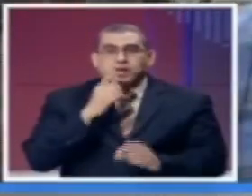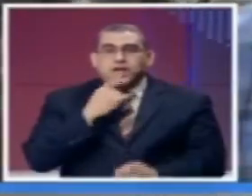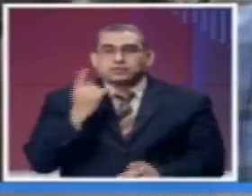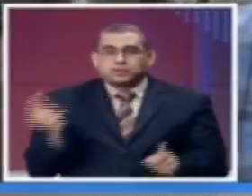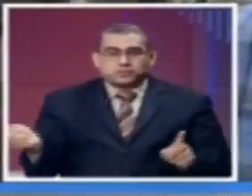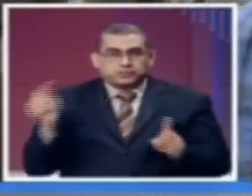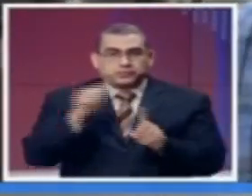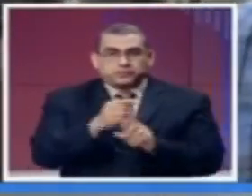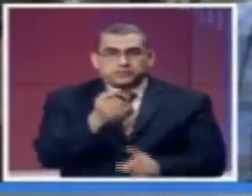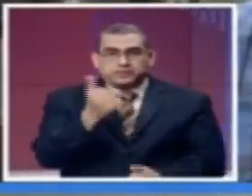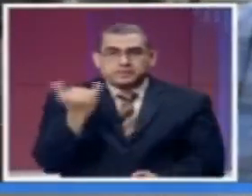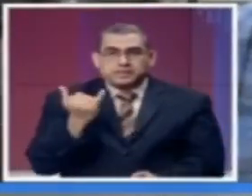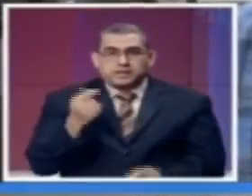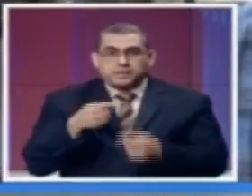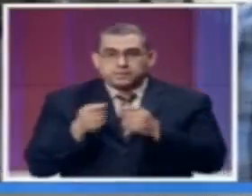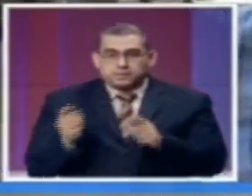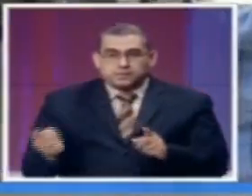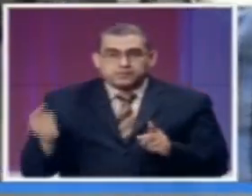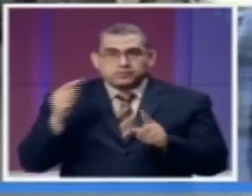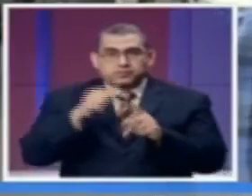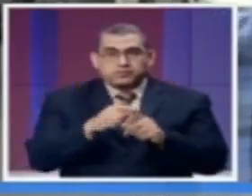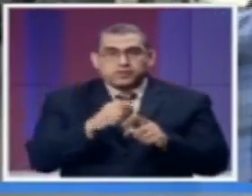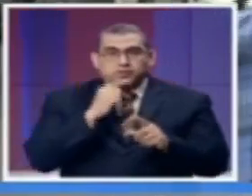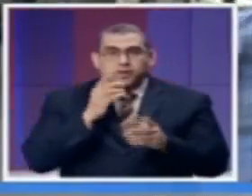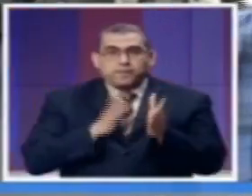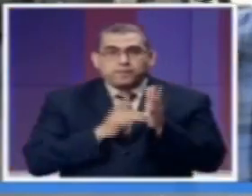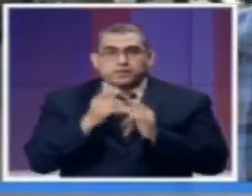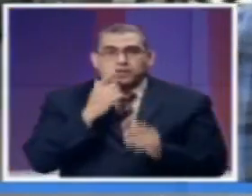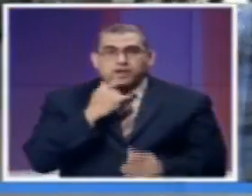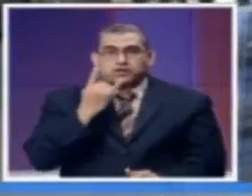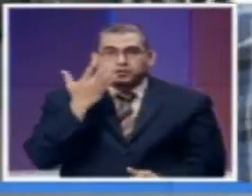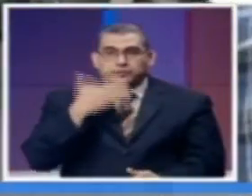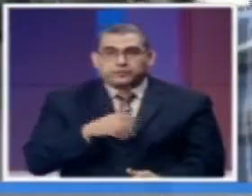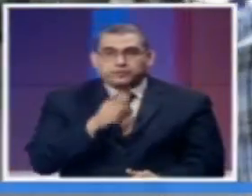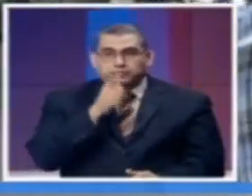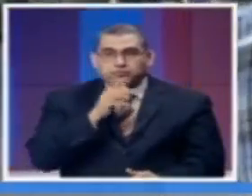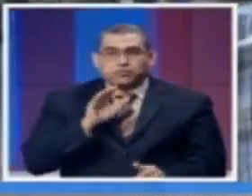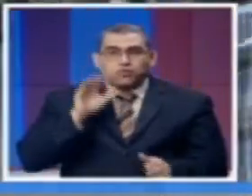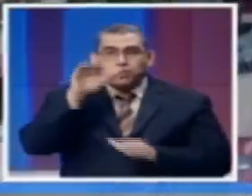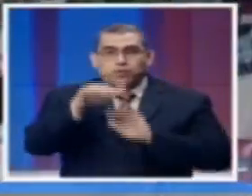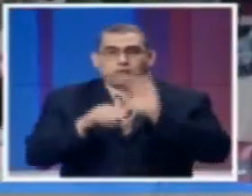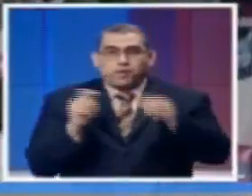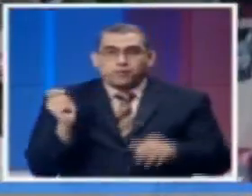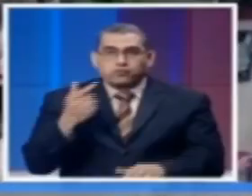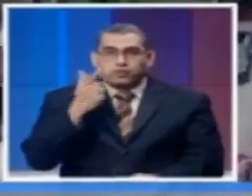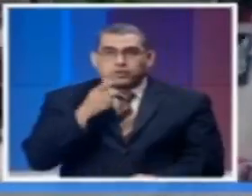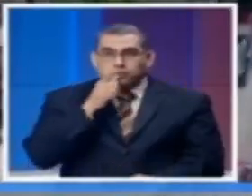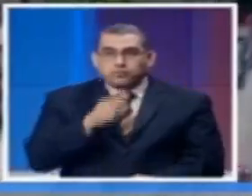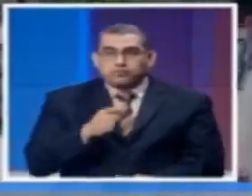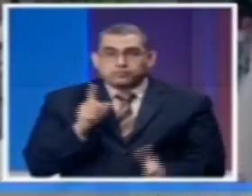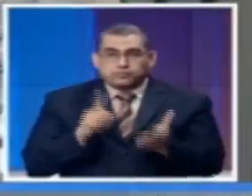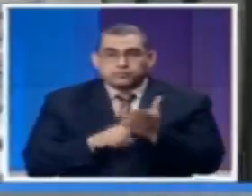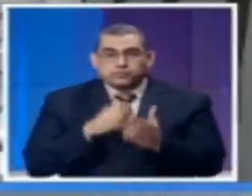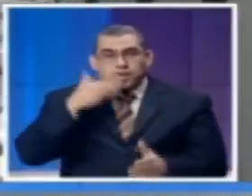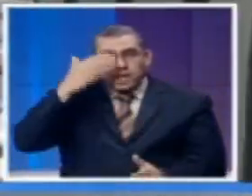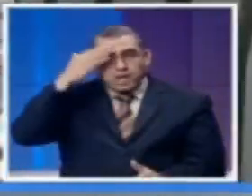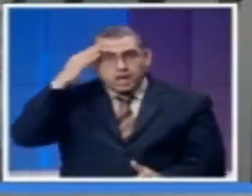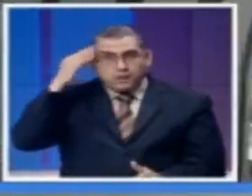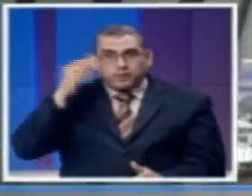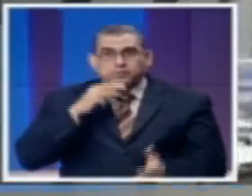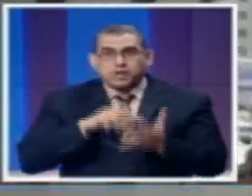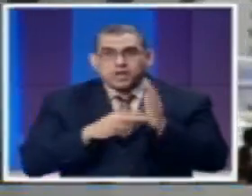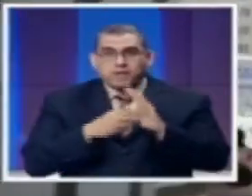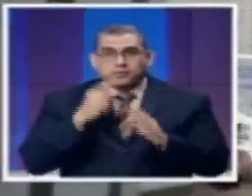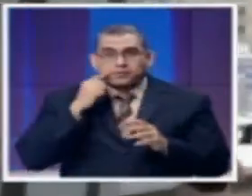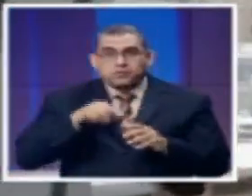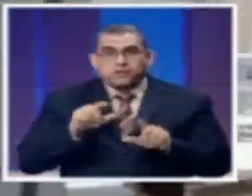من مصر الجديدة لغاية المطرية باخد 10 دقايق كباري على طول. إذن وبحسب الخبراء وعلى الرغم من